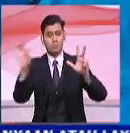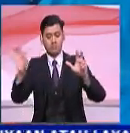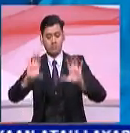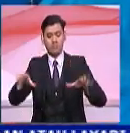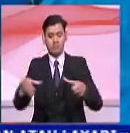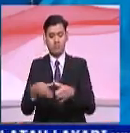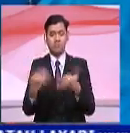hai